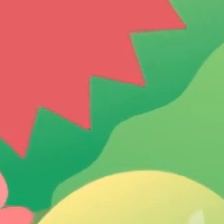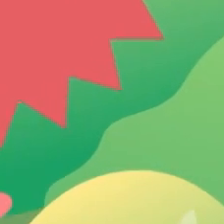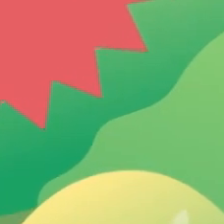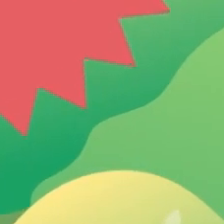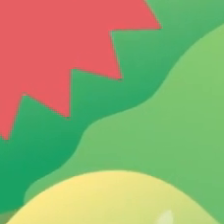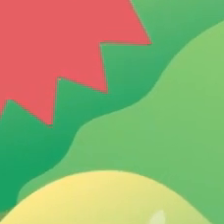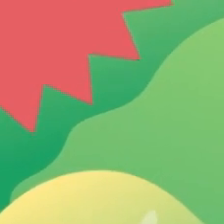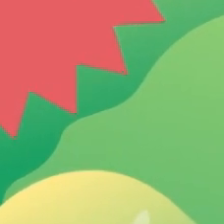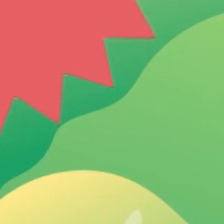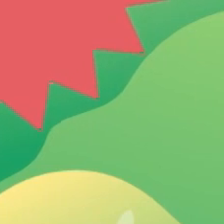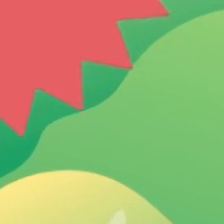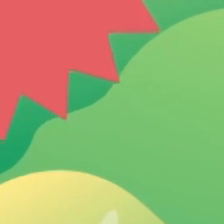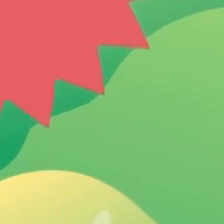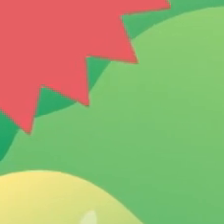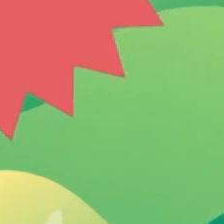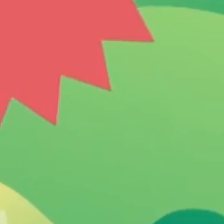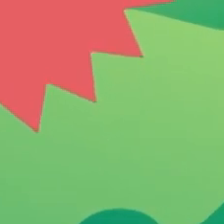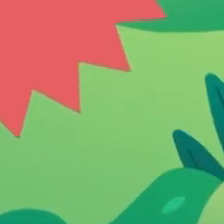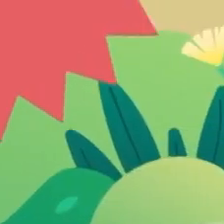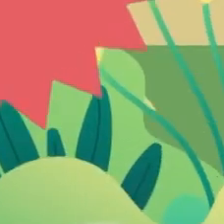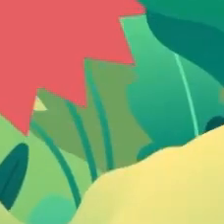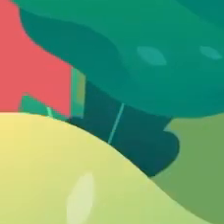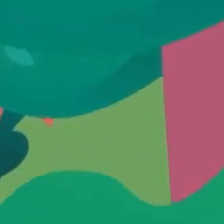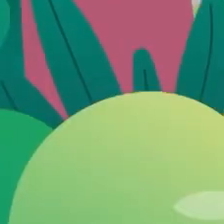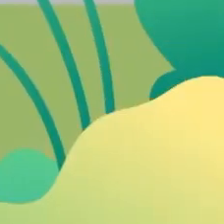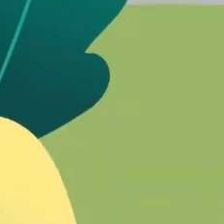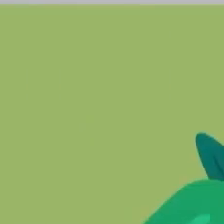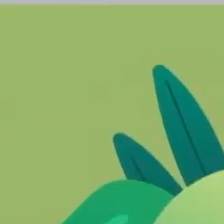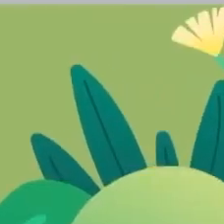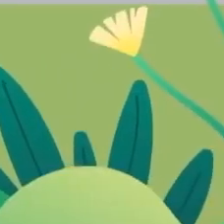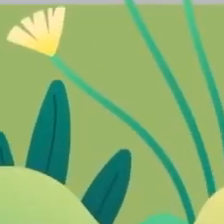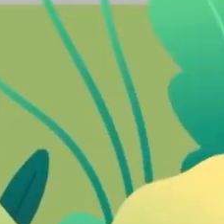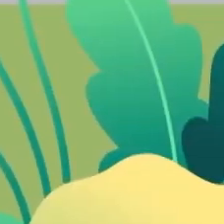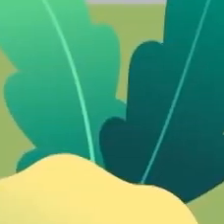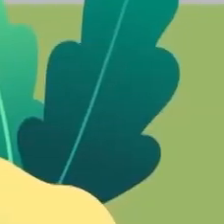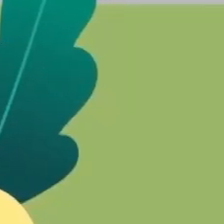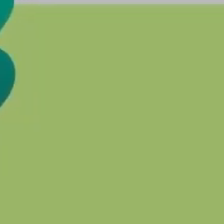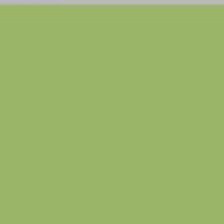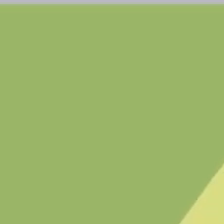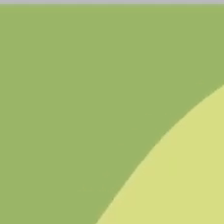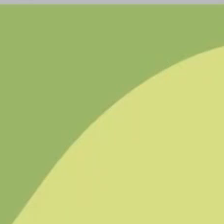dulu, pakai masker selalu, yo oh oh ayo ayo.